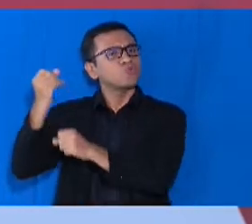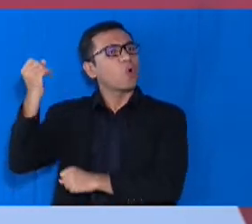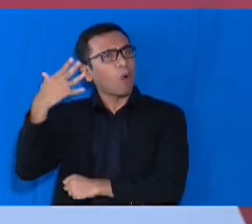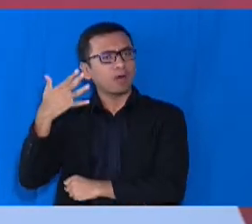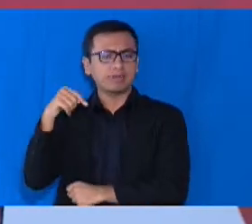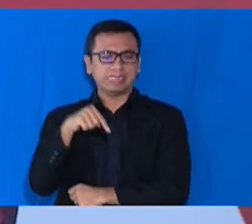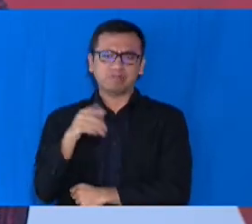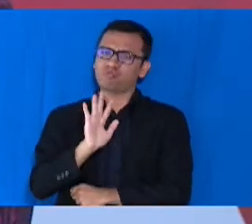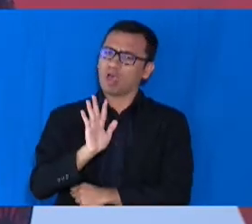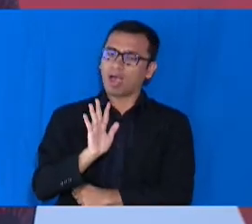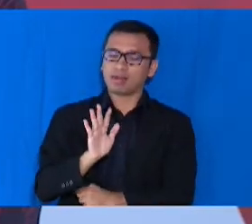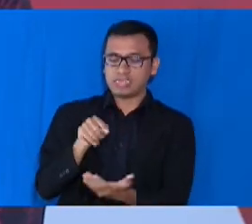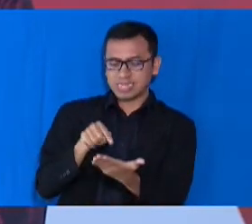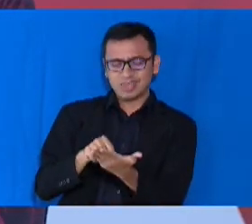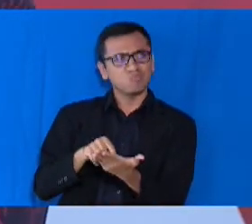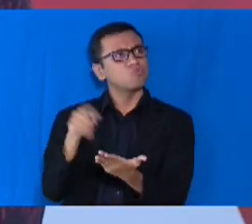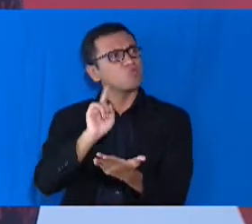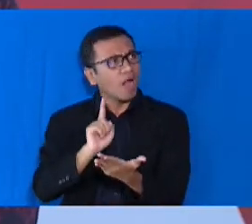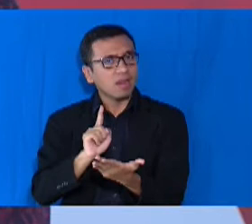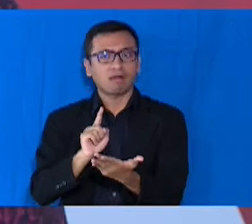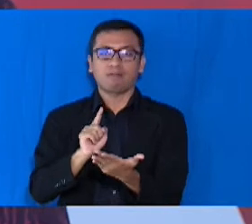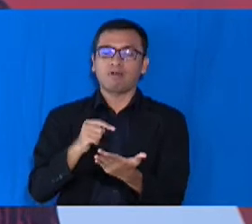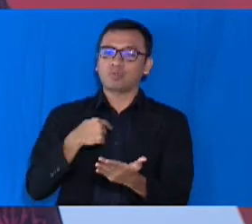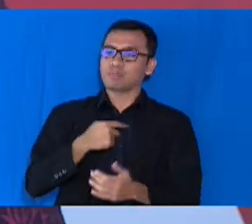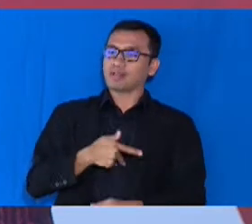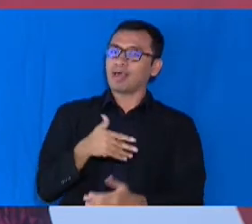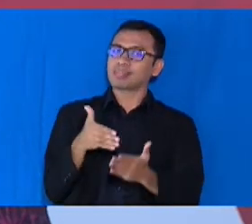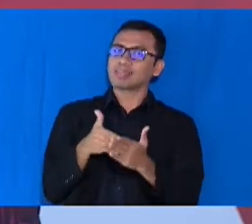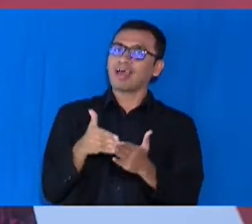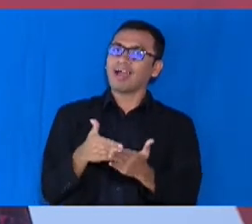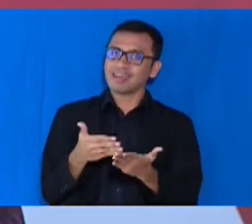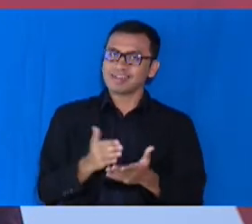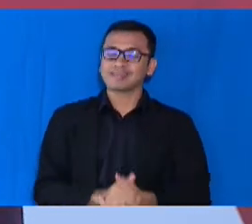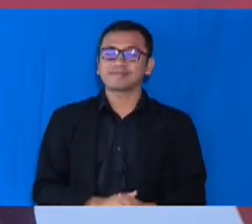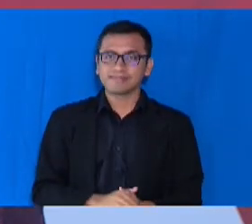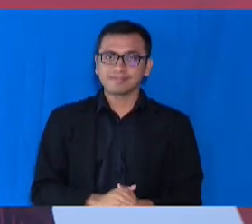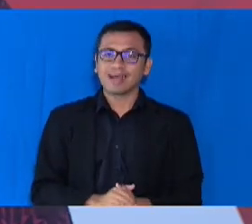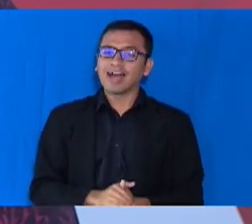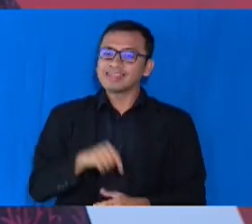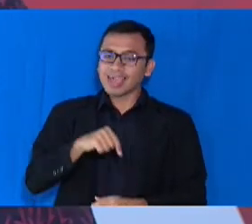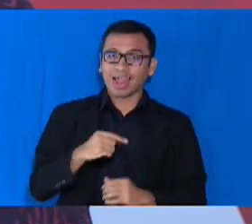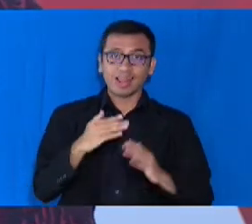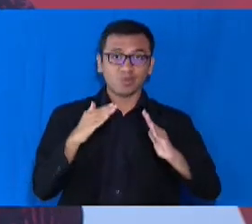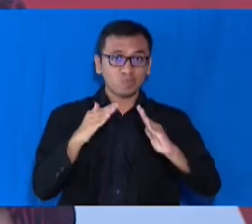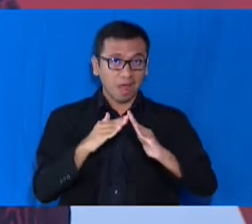ma. Itu juga menjadi satu tantangan. Full time sekarang kita harus jadi guru di dalam